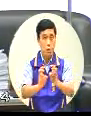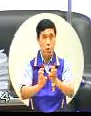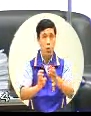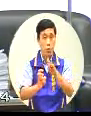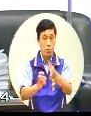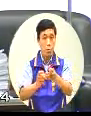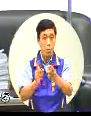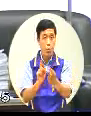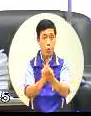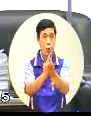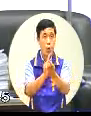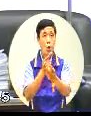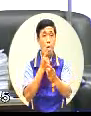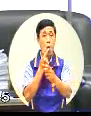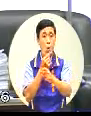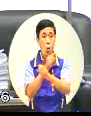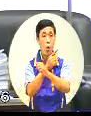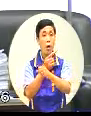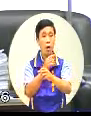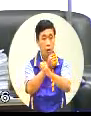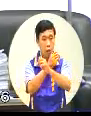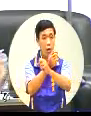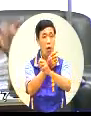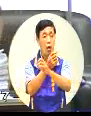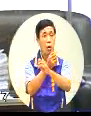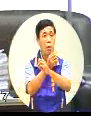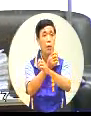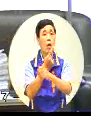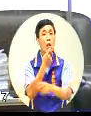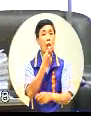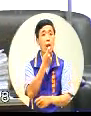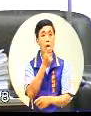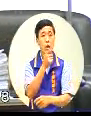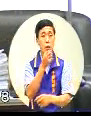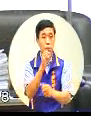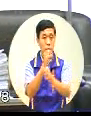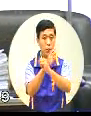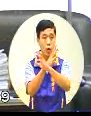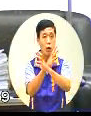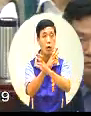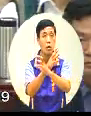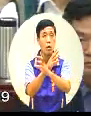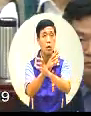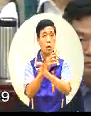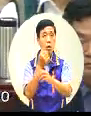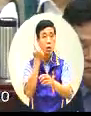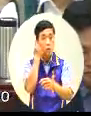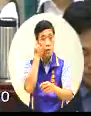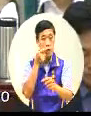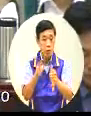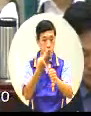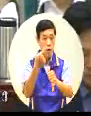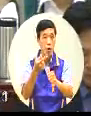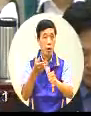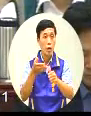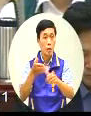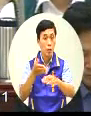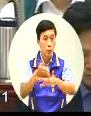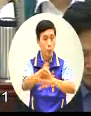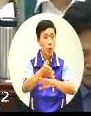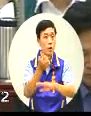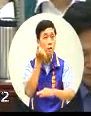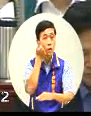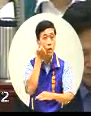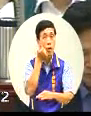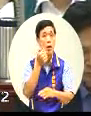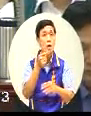灯，这样会不会互相冲突？是哪一个先优先？ 轻轨本身它是相对优先